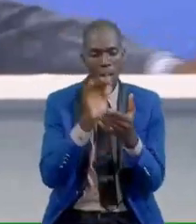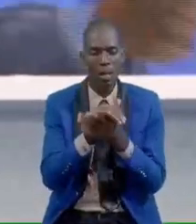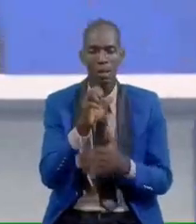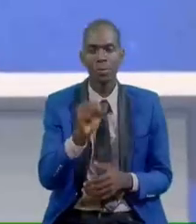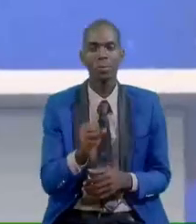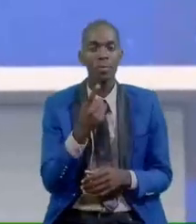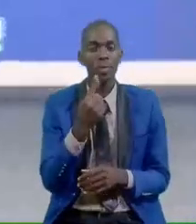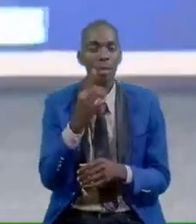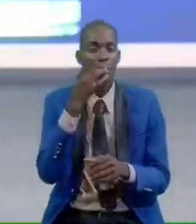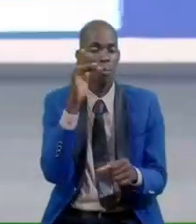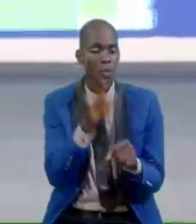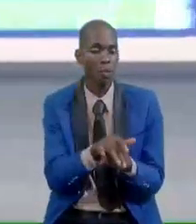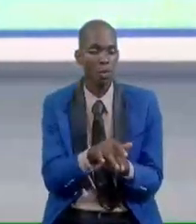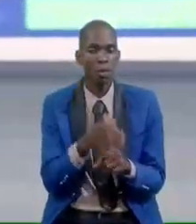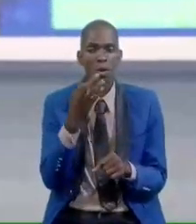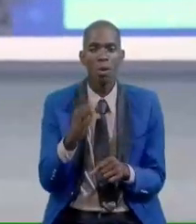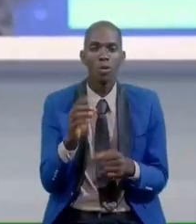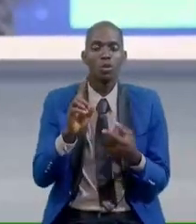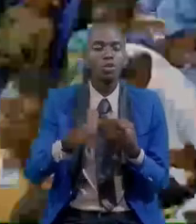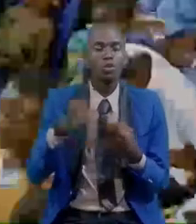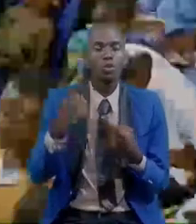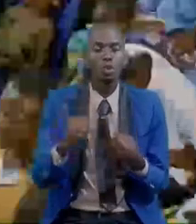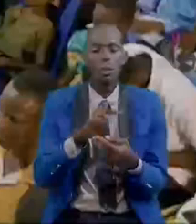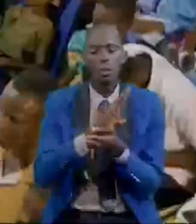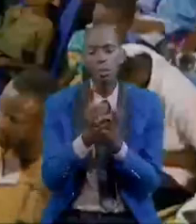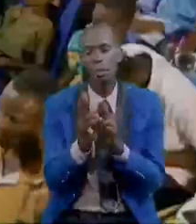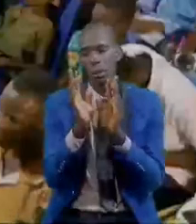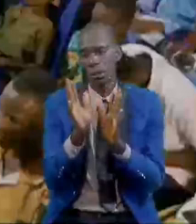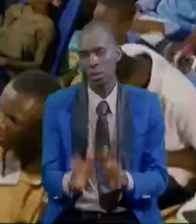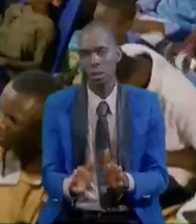La promesse aux pénitents